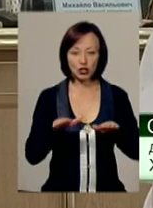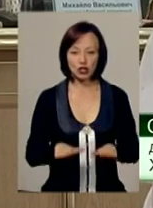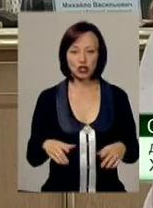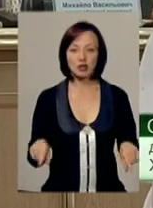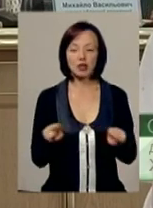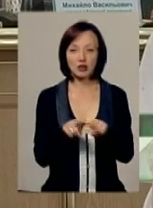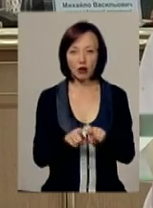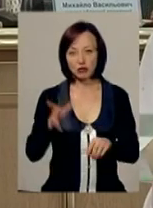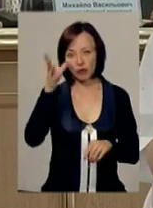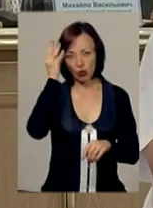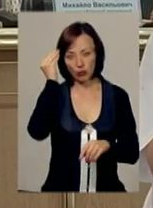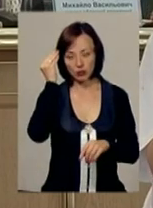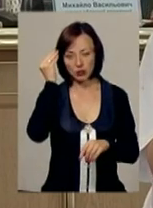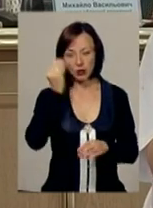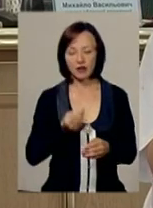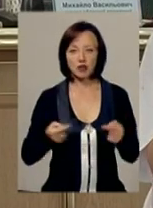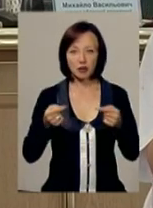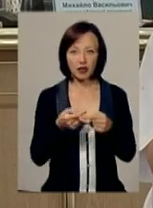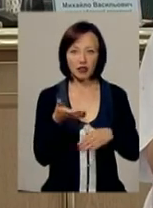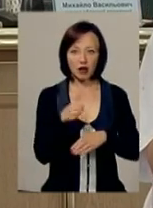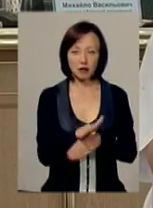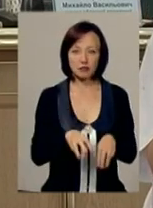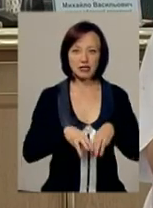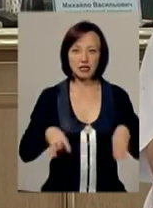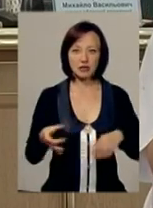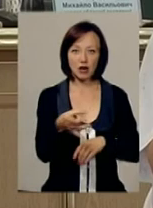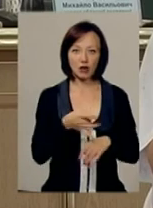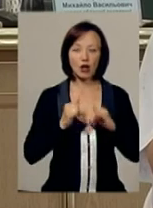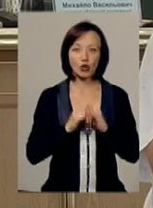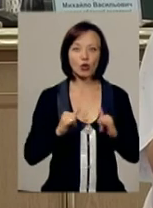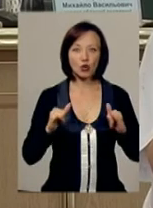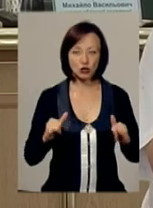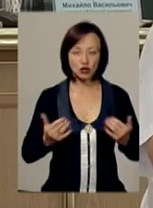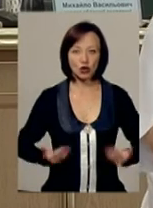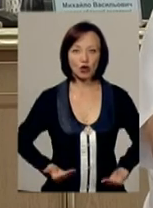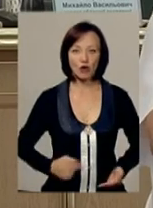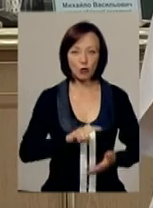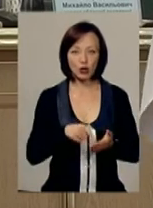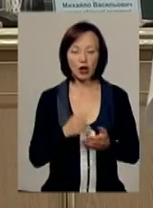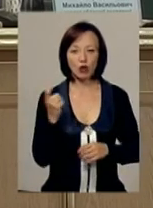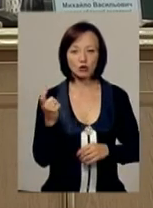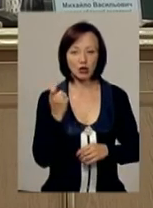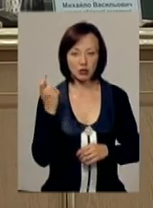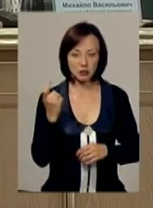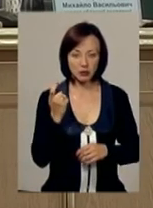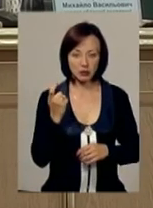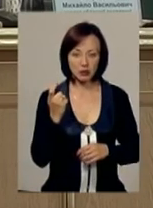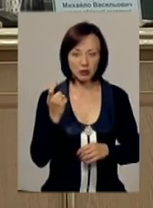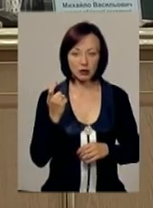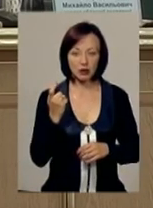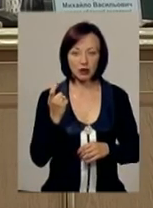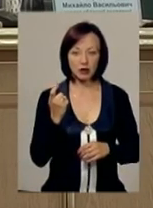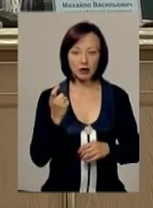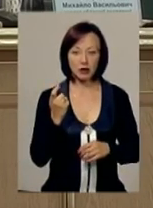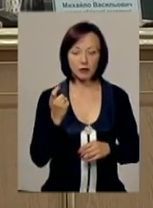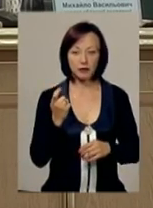при цьому враховано, відповідно до наказу Міністерства регіонального розвитку, будівництва та житлово-комунального господарства, опосередкова вартість спорудження житла у